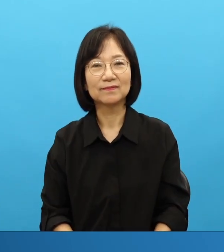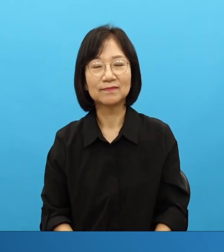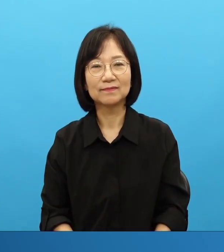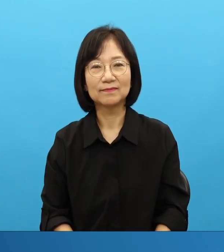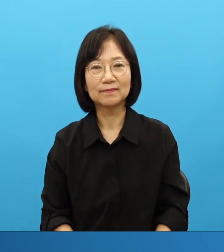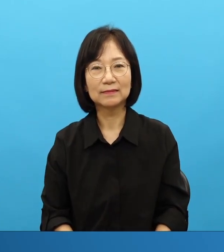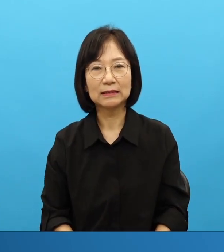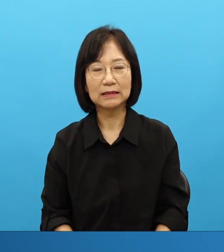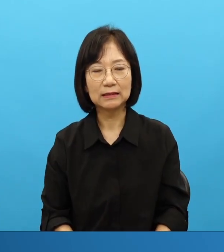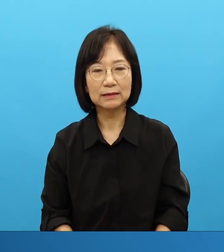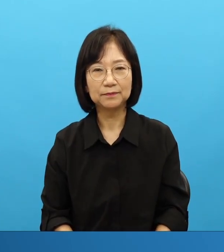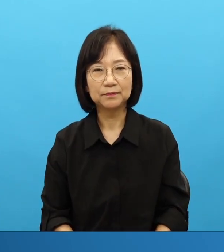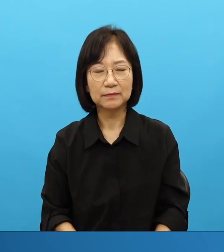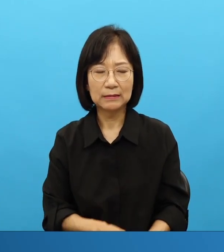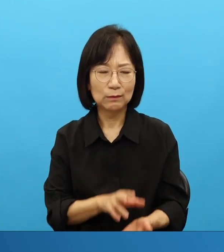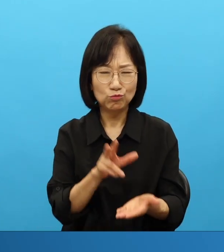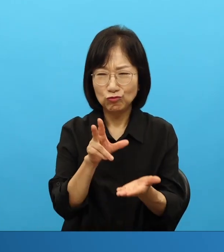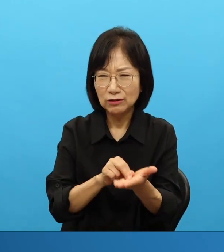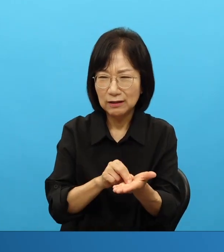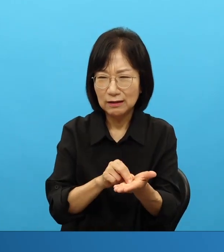걱정하지 마시고 여러분의